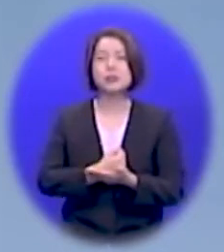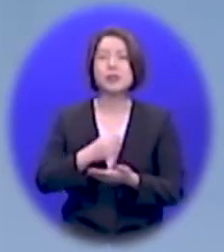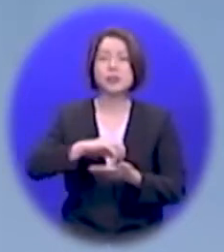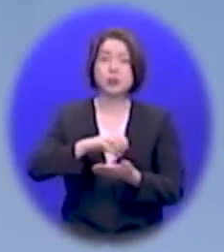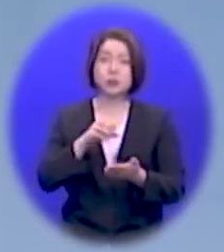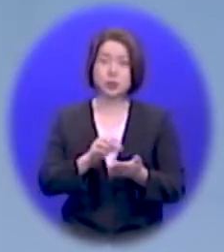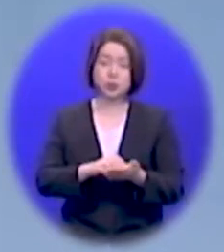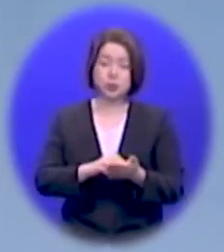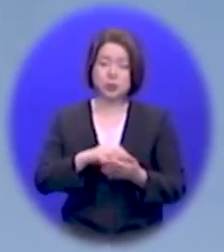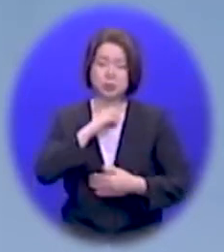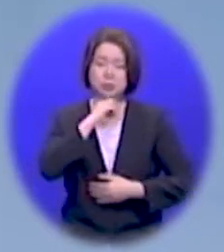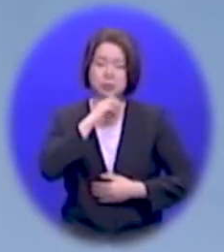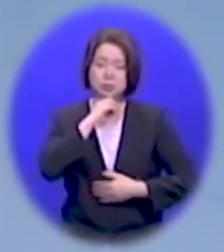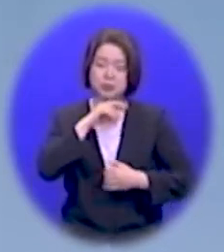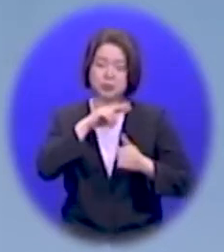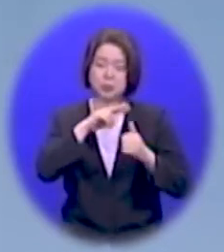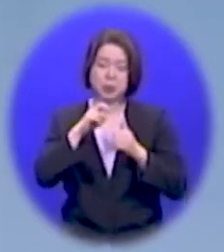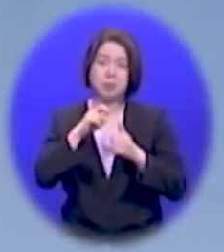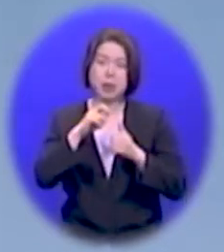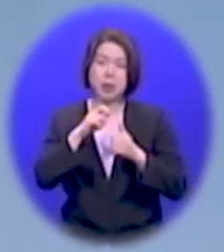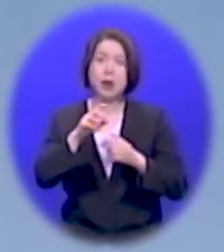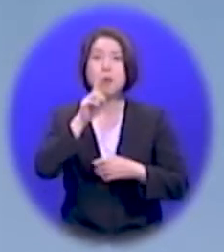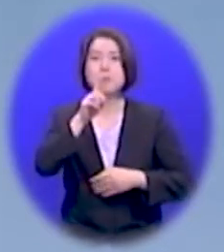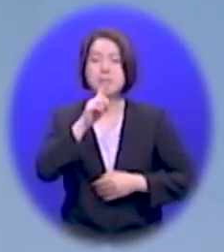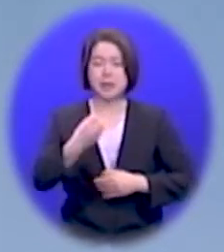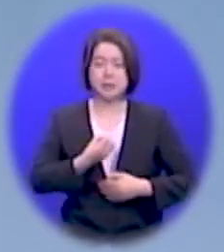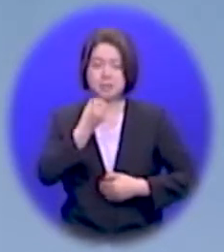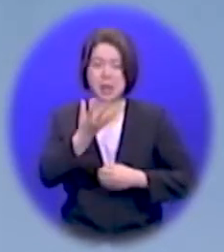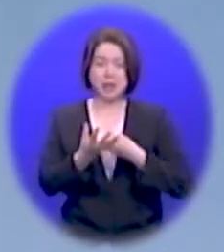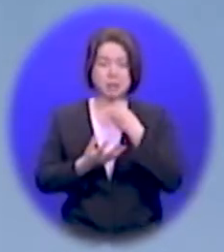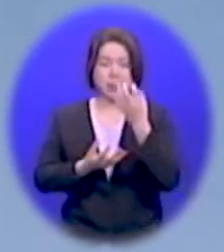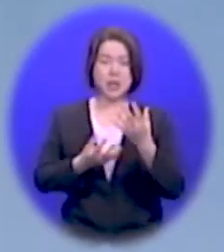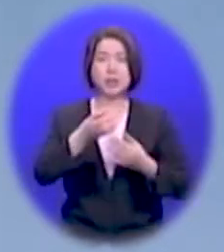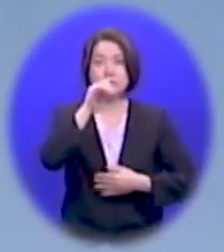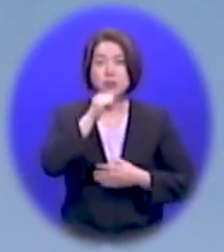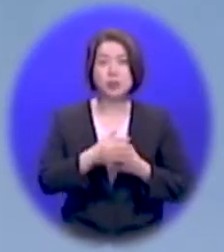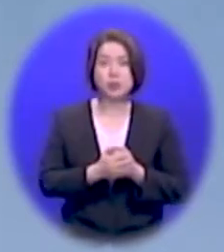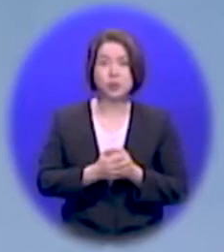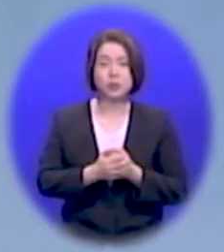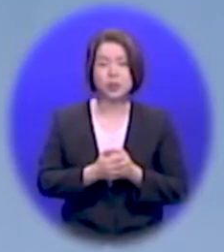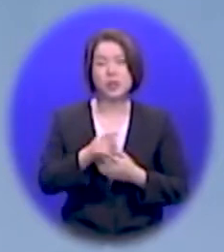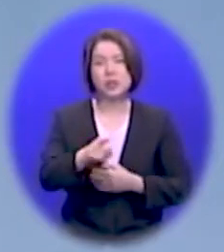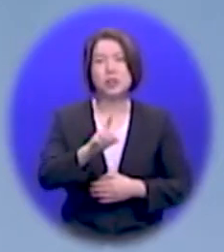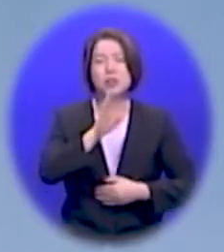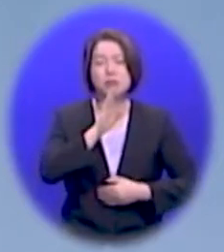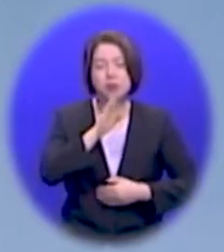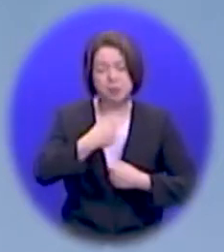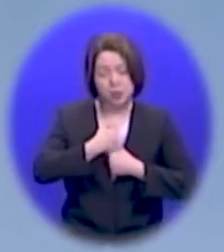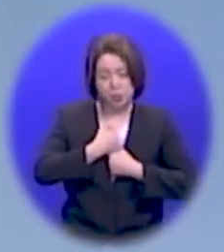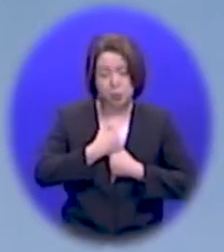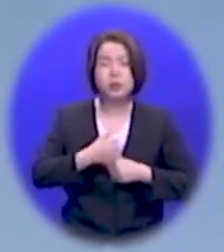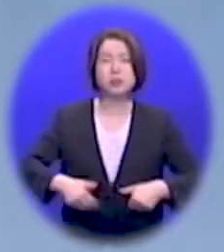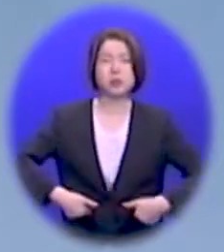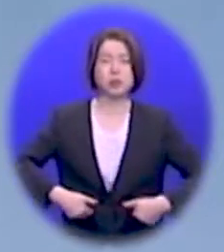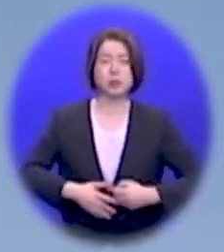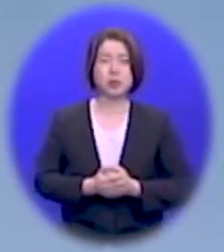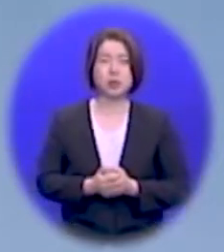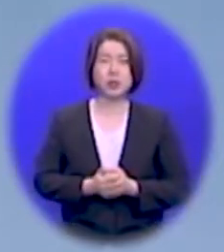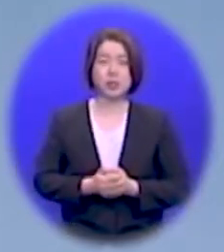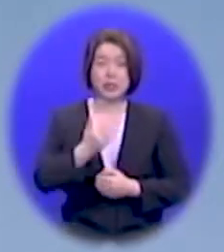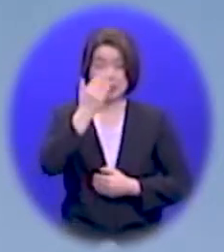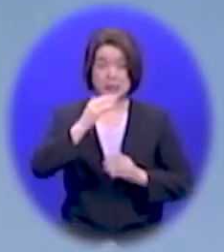온 망 하는 말 불평하는 말이 뒤차 나옵니다 여러분이 걸 정말 조심해요 이스라엘 백성이